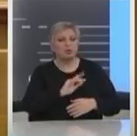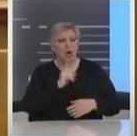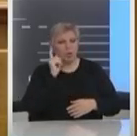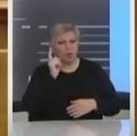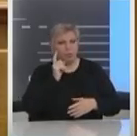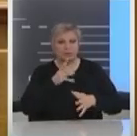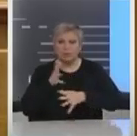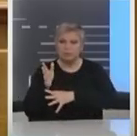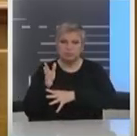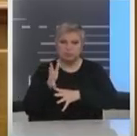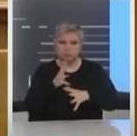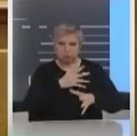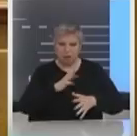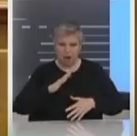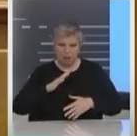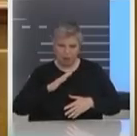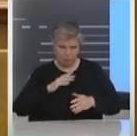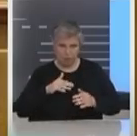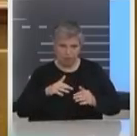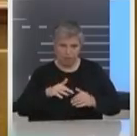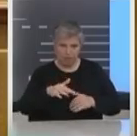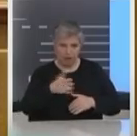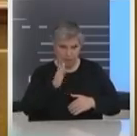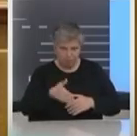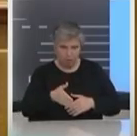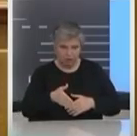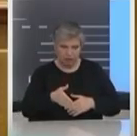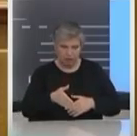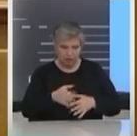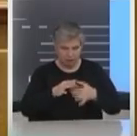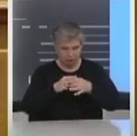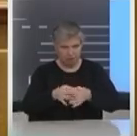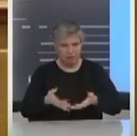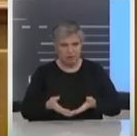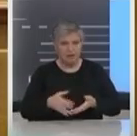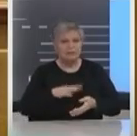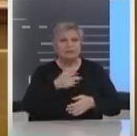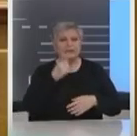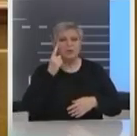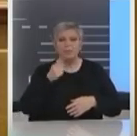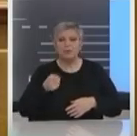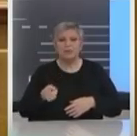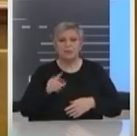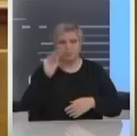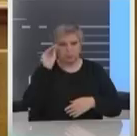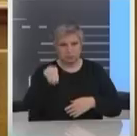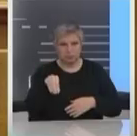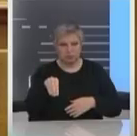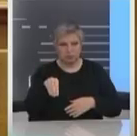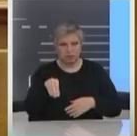πολύ ακόμα τον κόσμο? Πιστεύετε ότι δεν καταλαβαίνουν οι πολίτες?